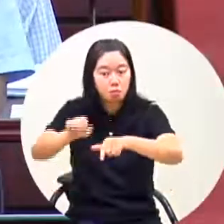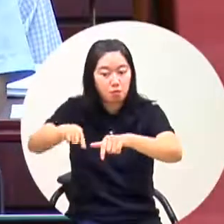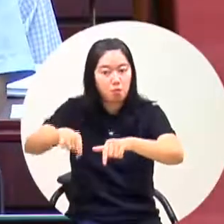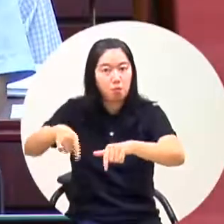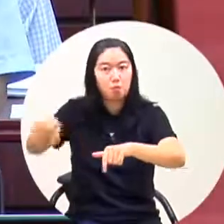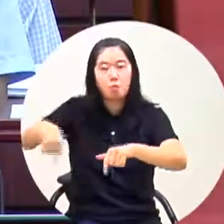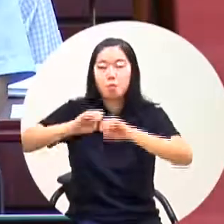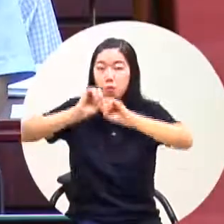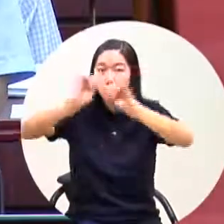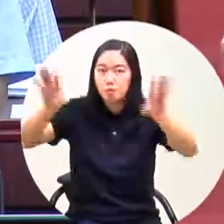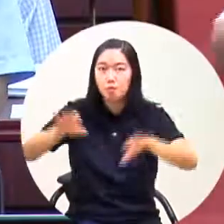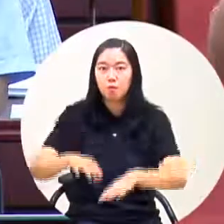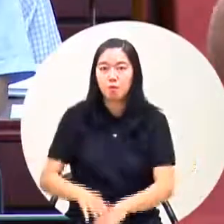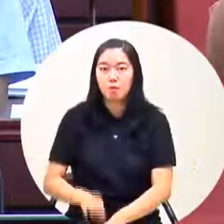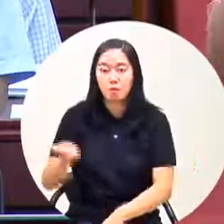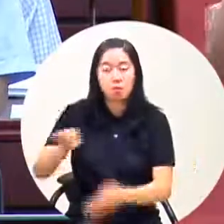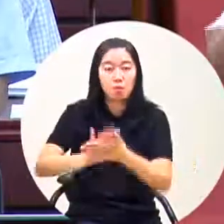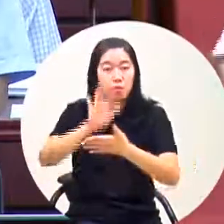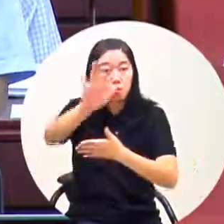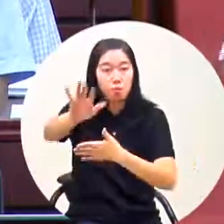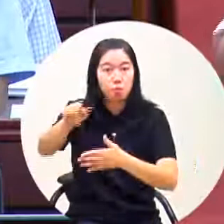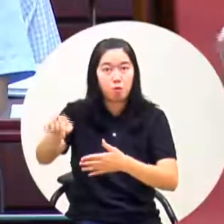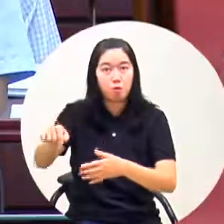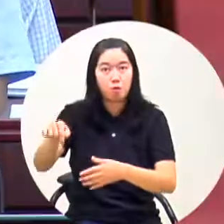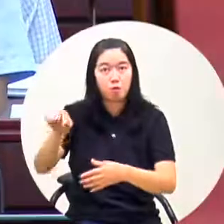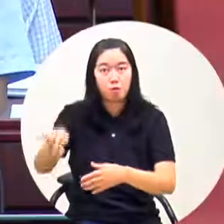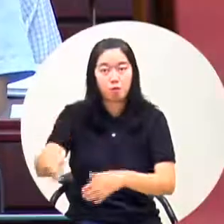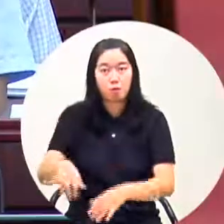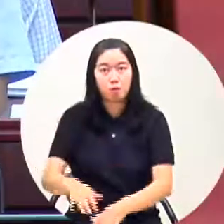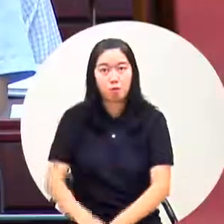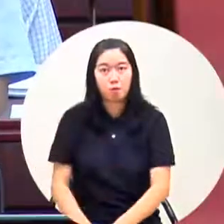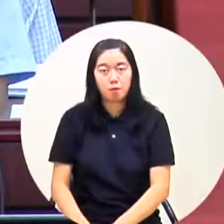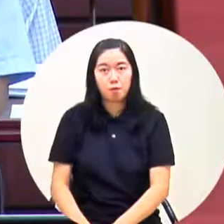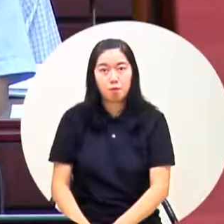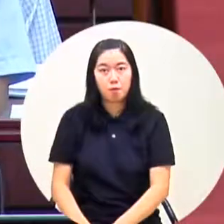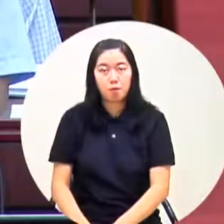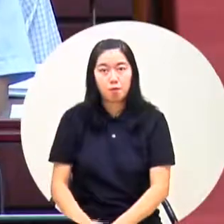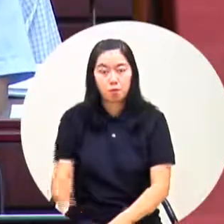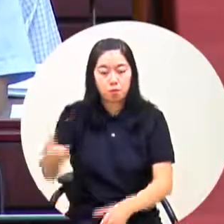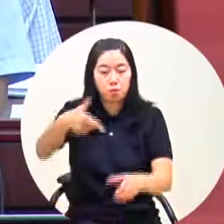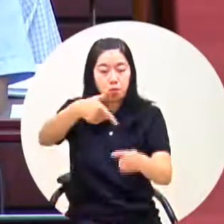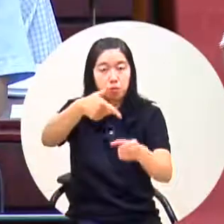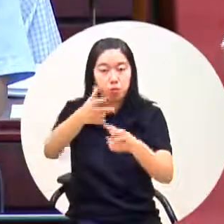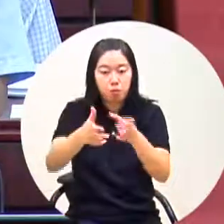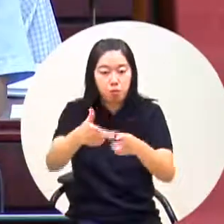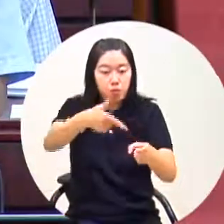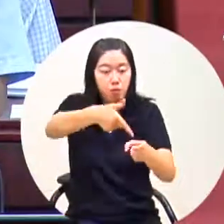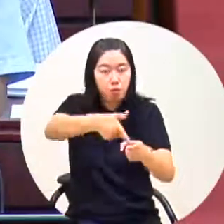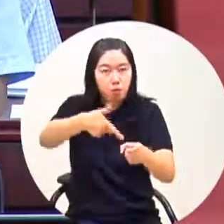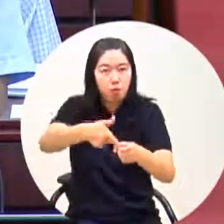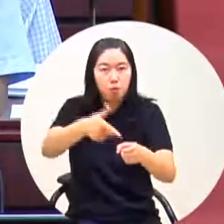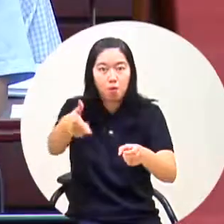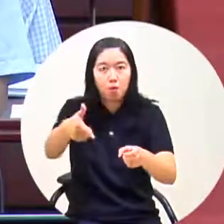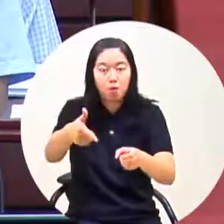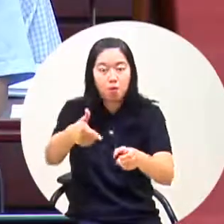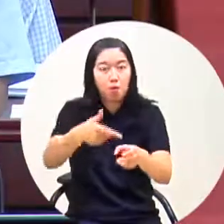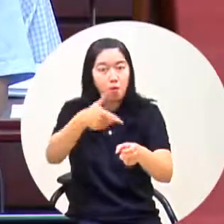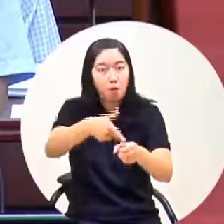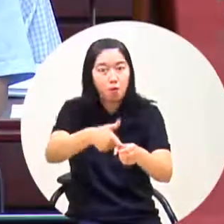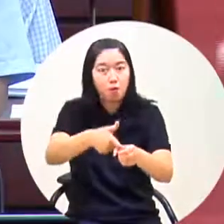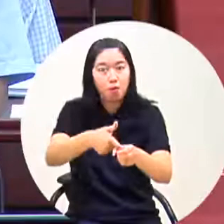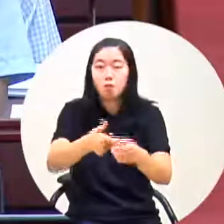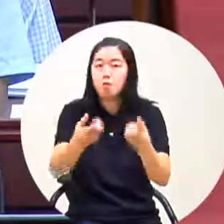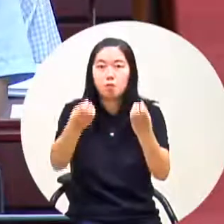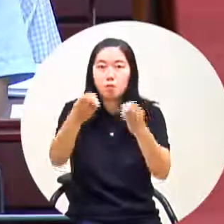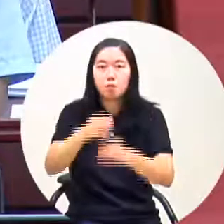布的，他未来不生产燃油汽车了，这代表说未来我们的产业还是朝向一